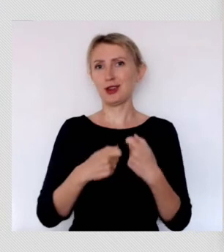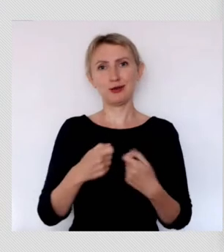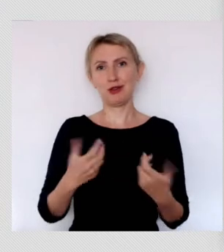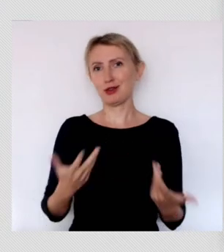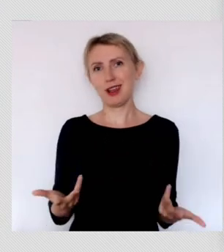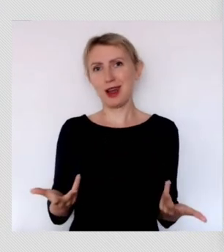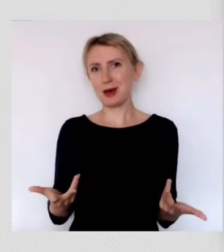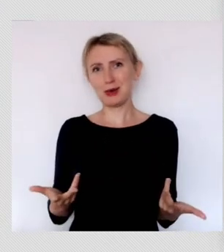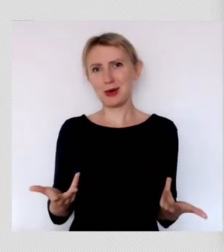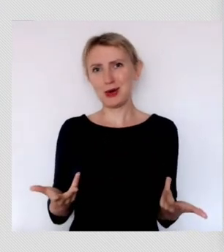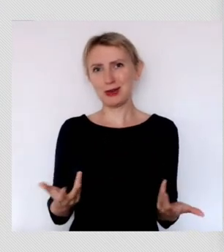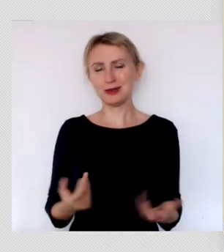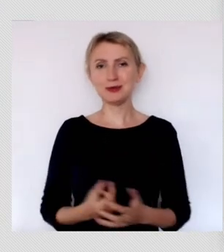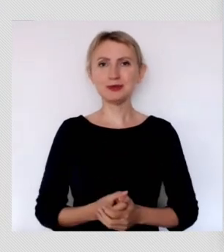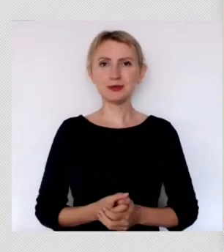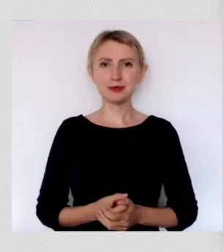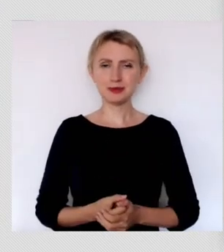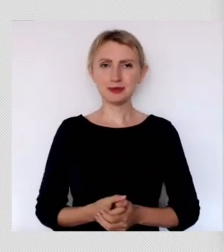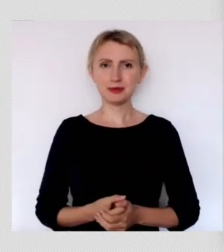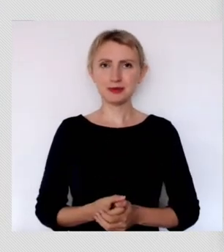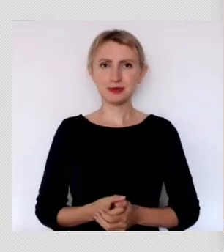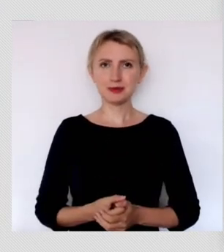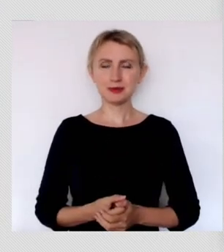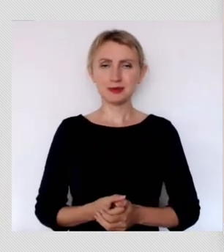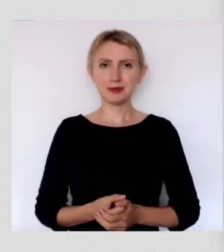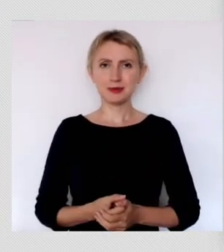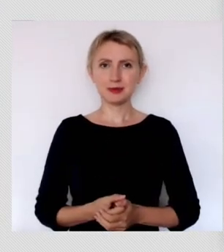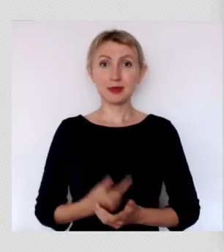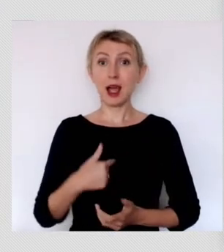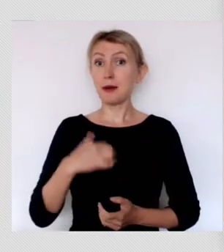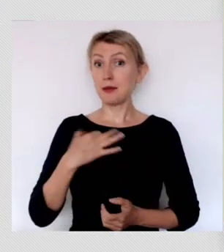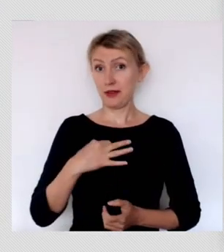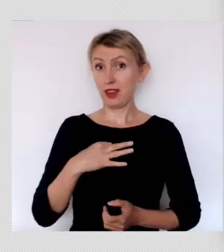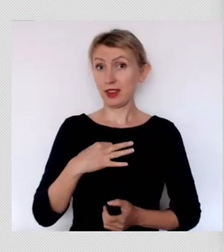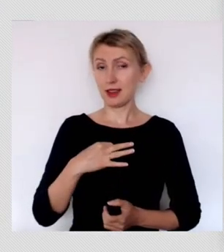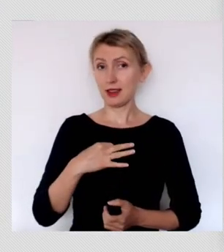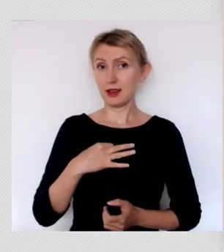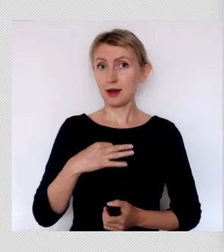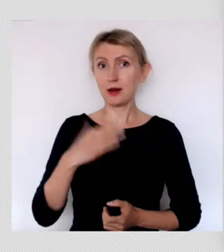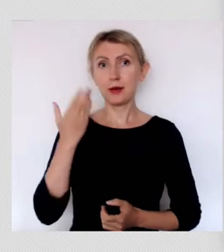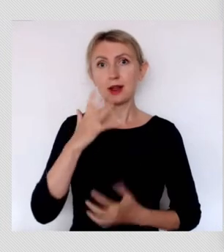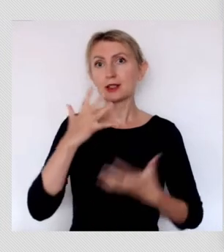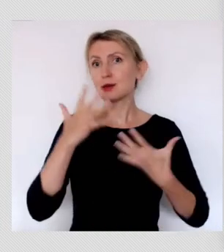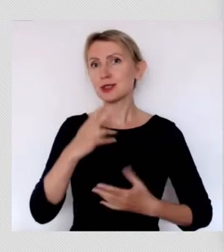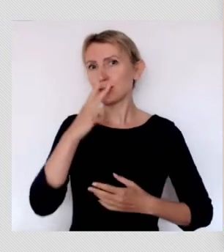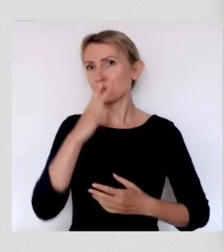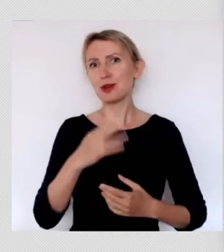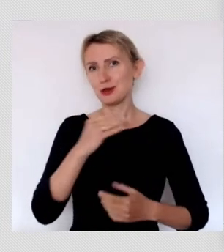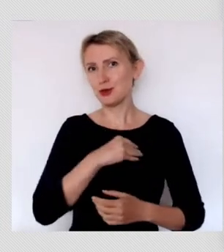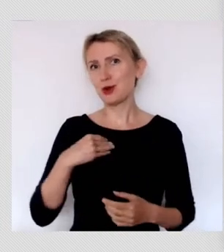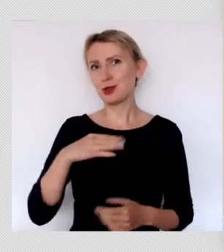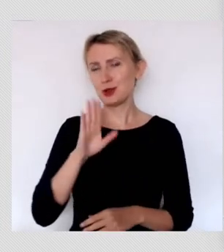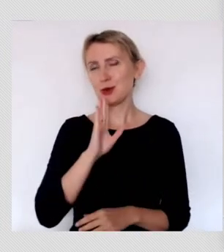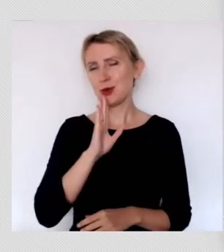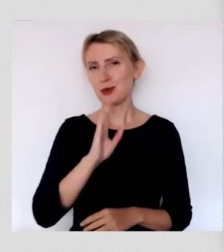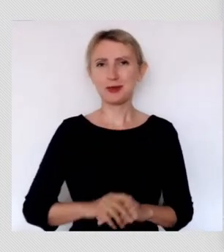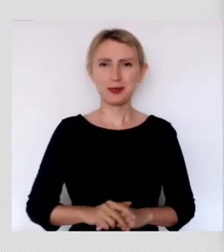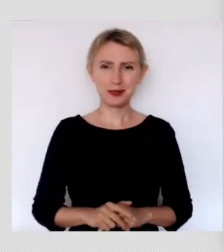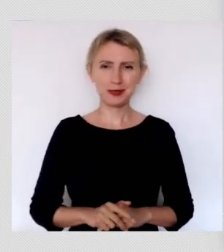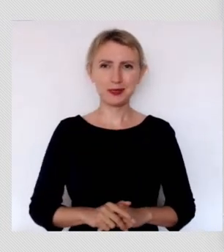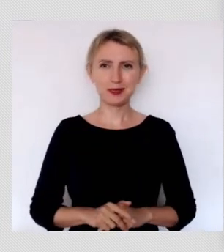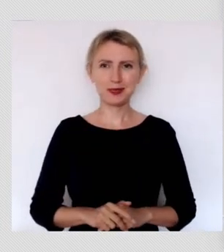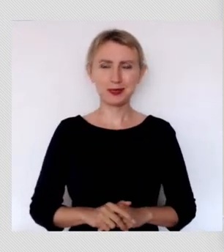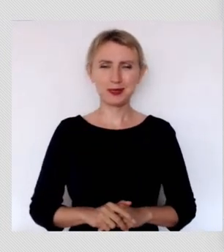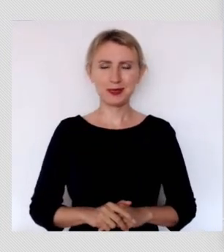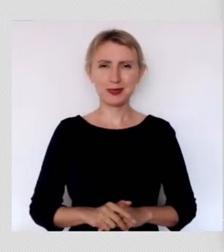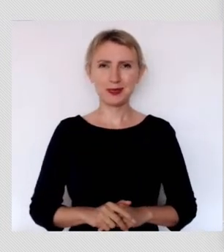żaden sposób. Chociaż osobiście bardzo bym chciał coś takiego zobaczyć w Polsce. Na taką